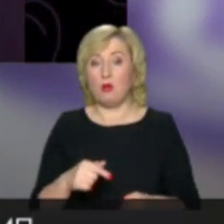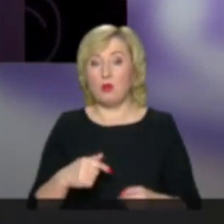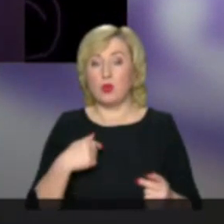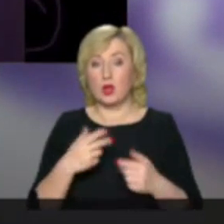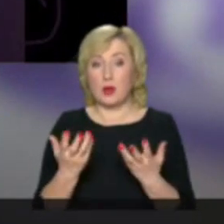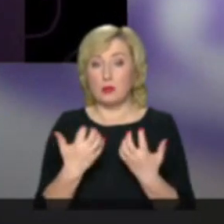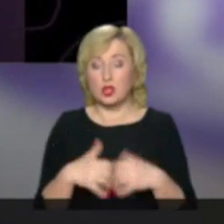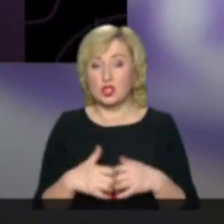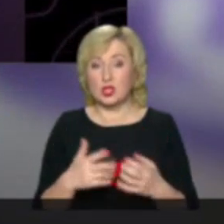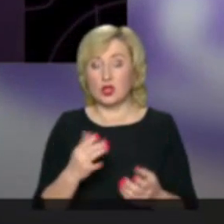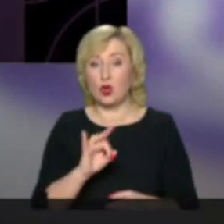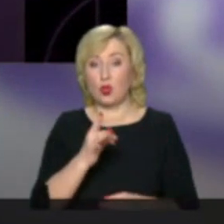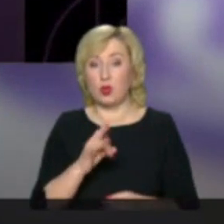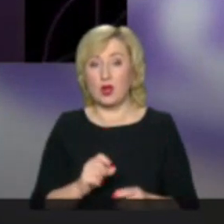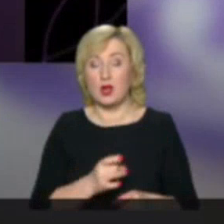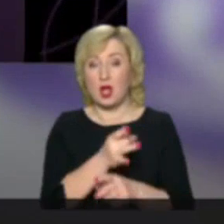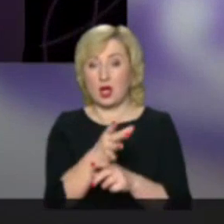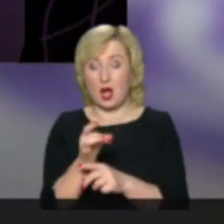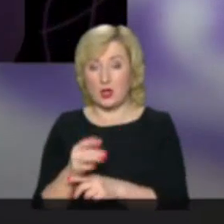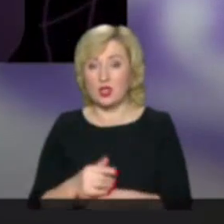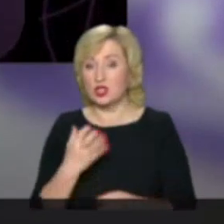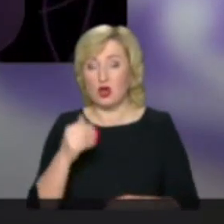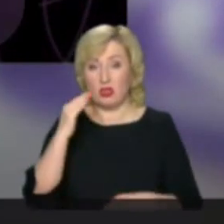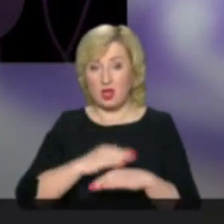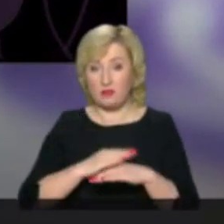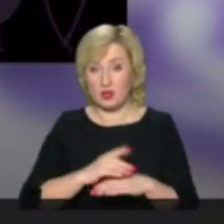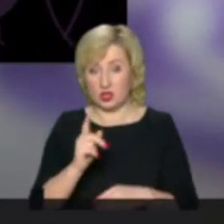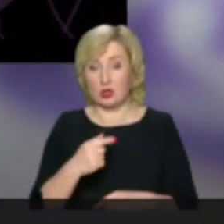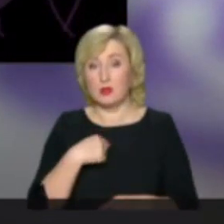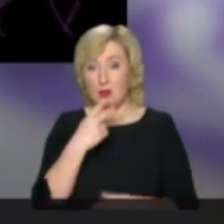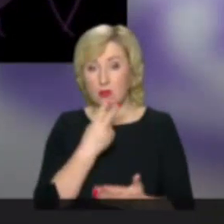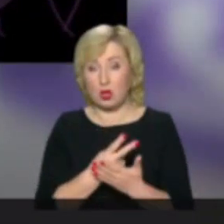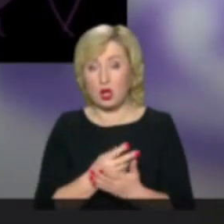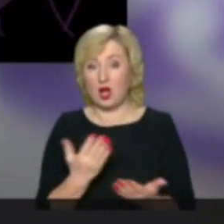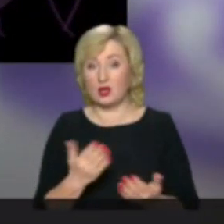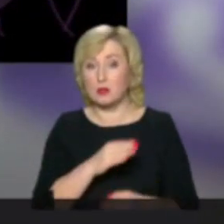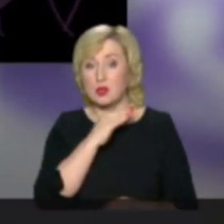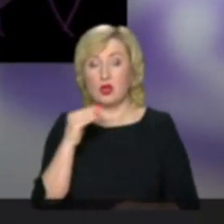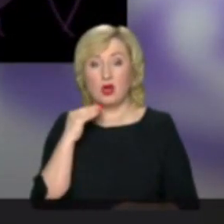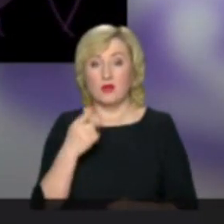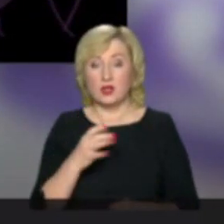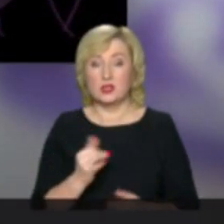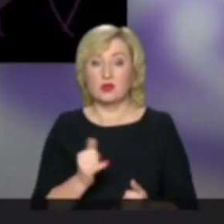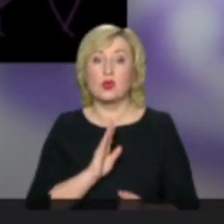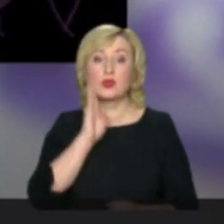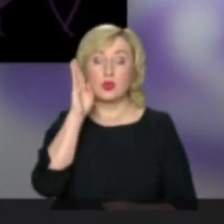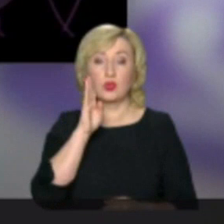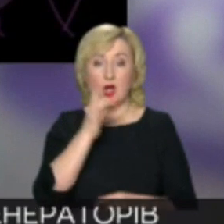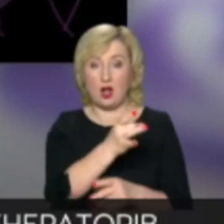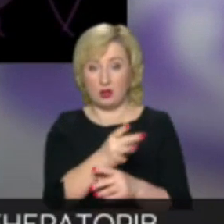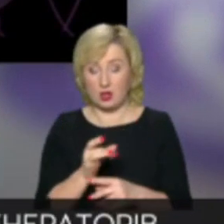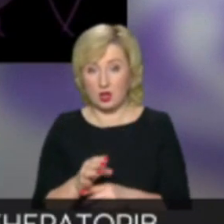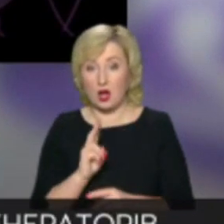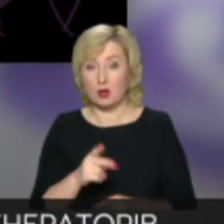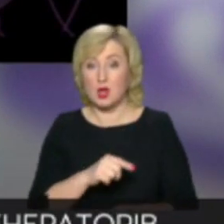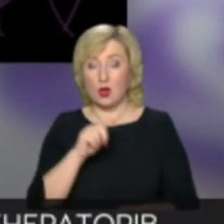посчитают, на сколько рублей москвичи запустили ракет. Еще не вечер, кстати. Мне показалось, как-то многовато сегодня с утра пораньше вылетело. Как бы